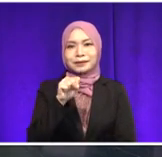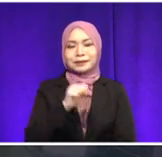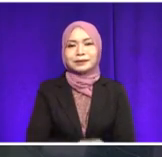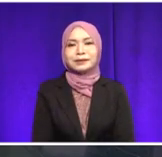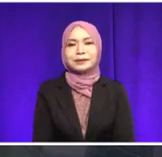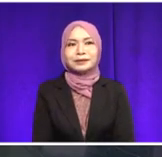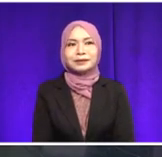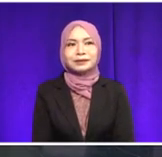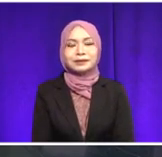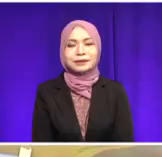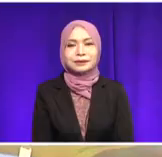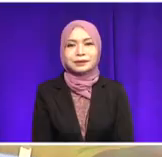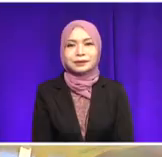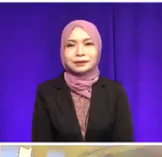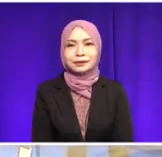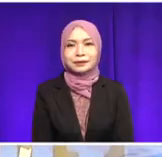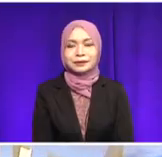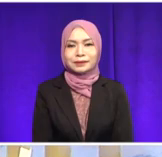yang pertama